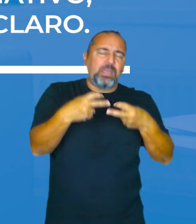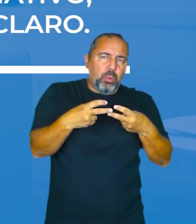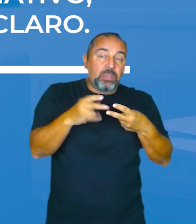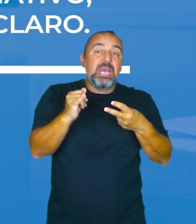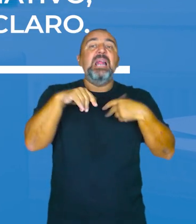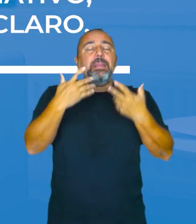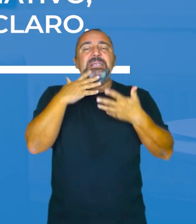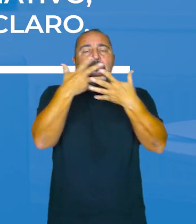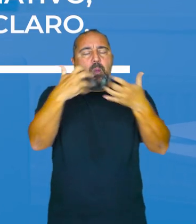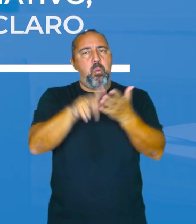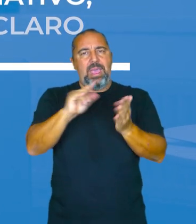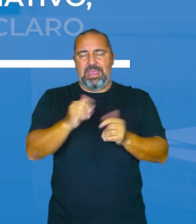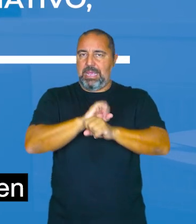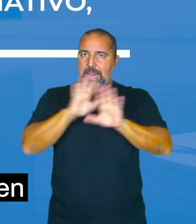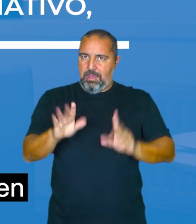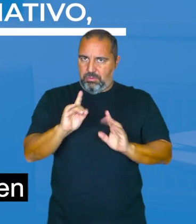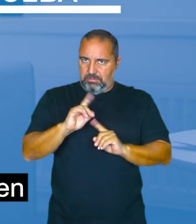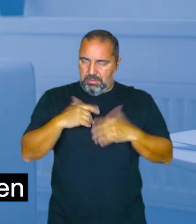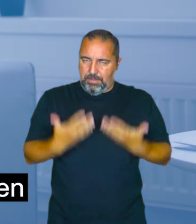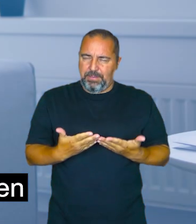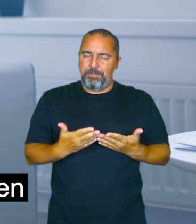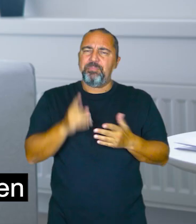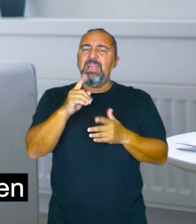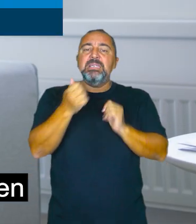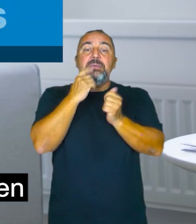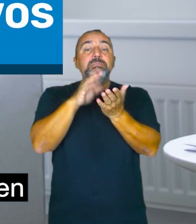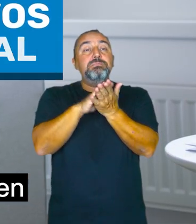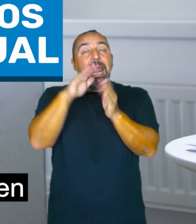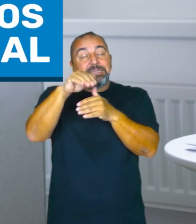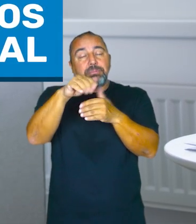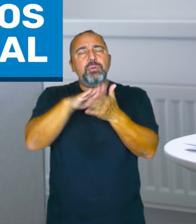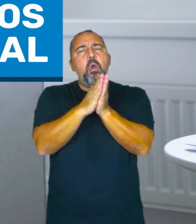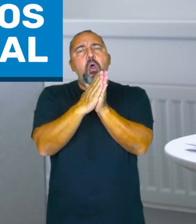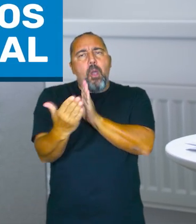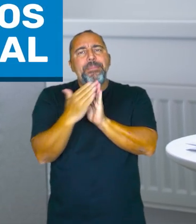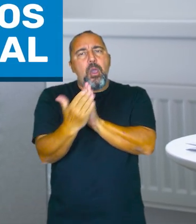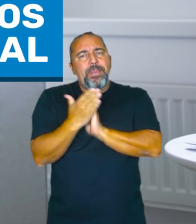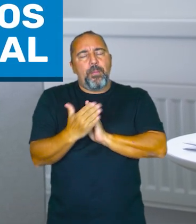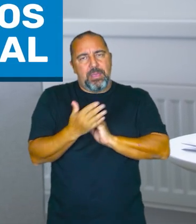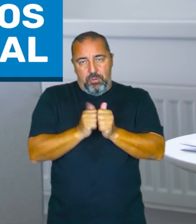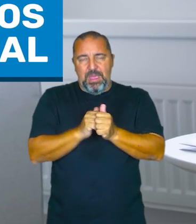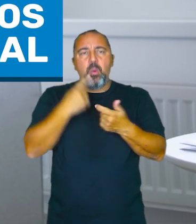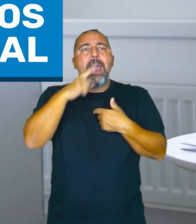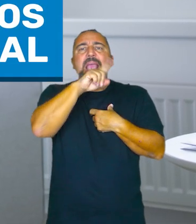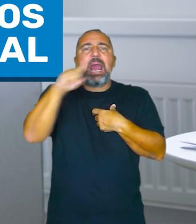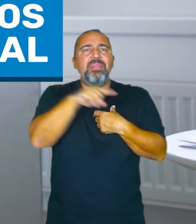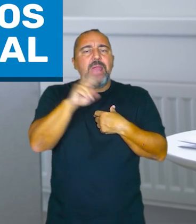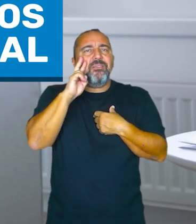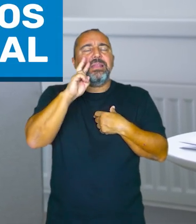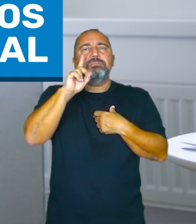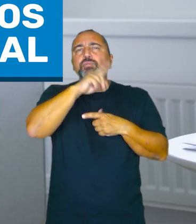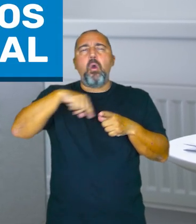alternatiboa irudietan, azpitituluak bideoetan, eta hizkuntza argia. Gorde beti zure fitxategien kopiak, eta